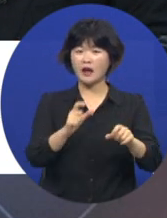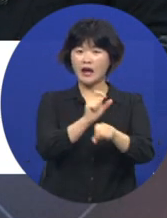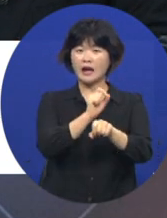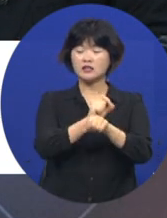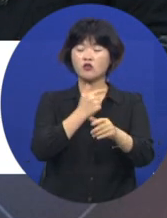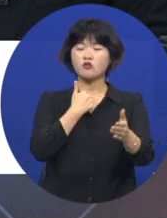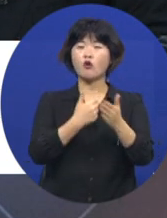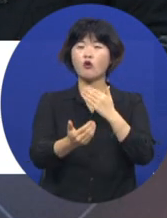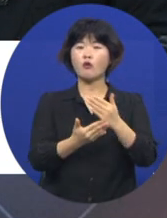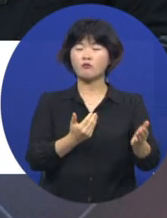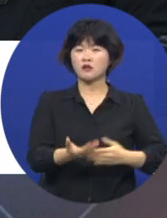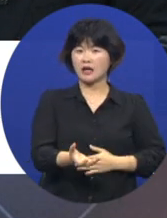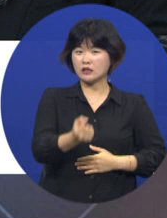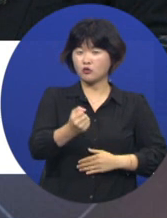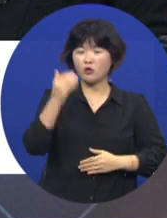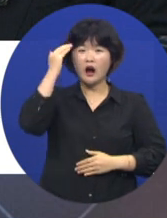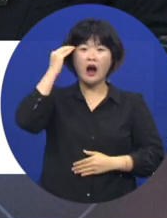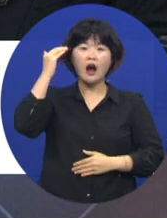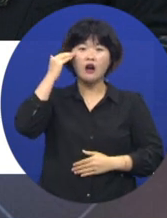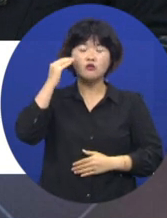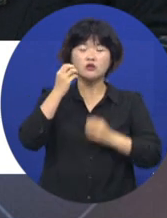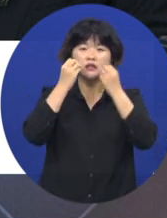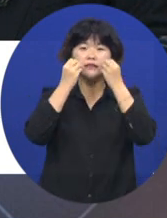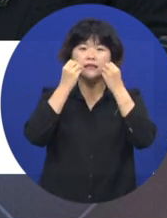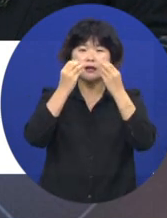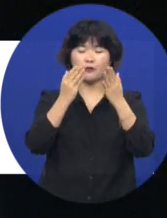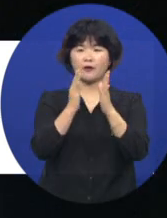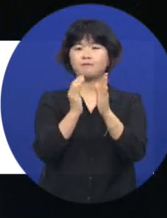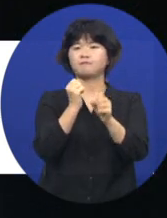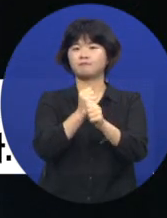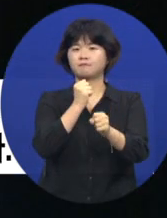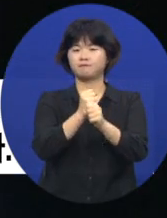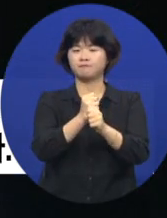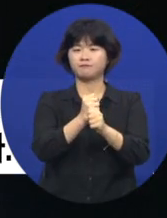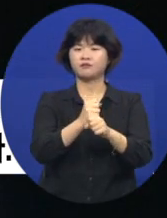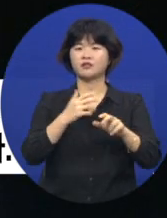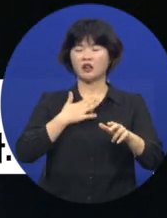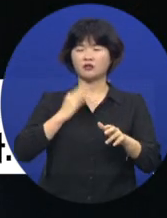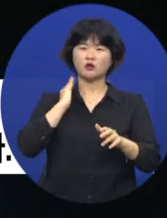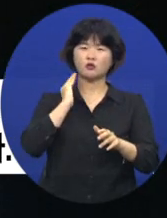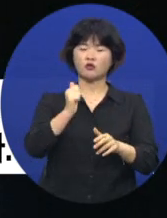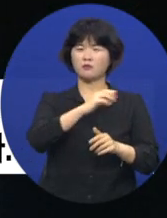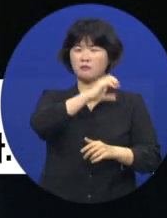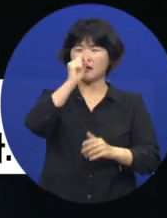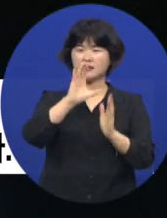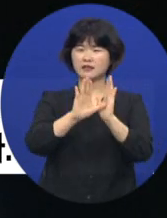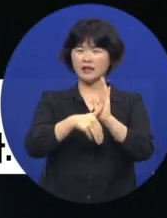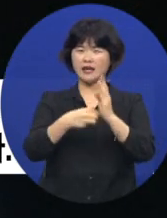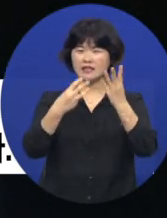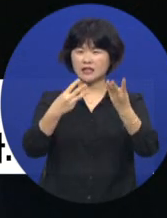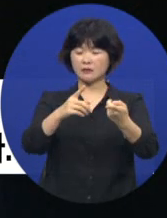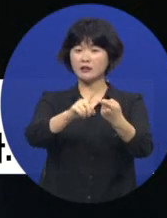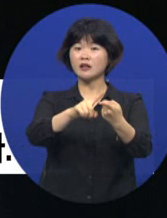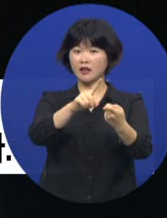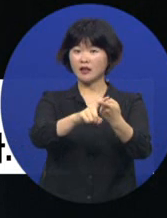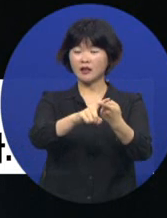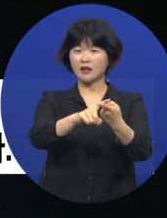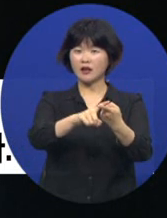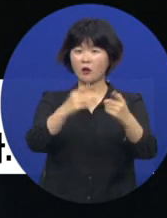행정 경험을 바탕으로 대한민국을 새롭게 하겠습니다. 제가 대통령이 되면 4.3에